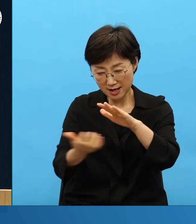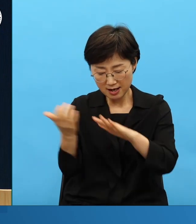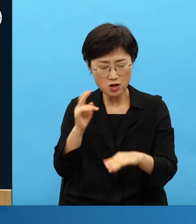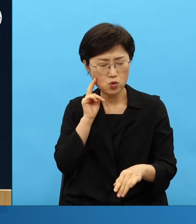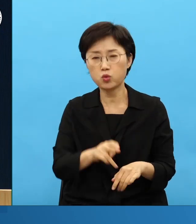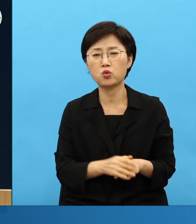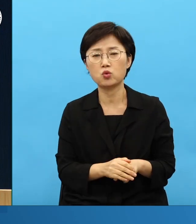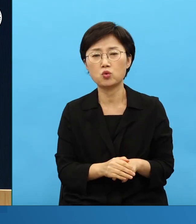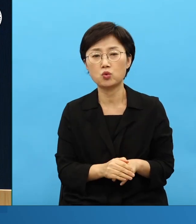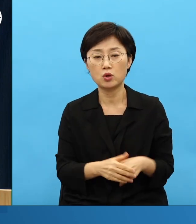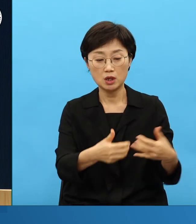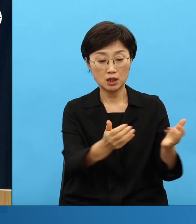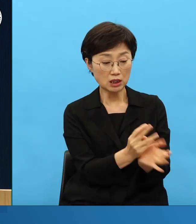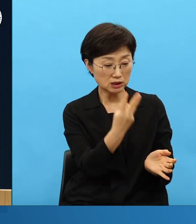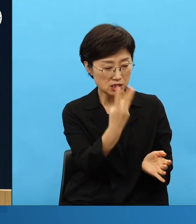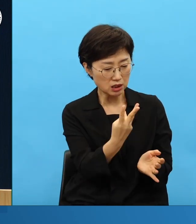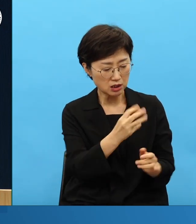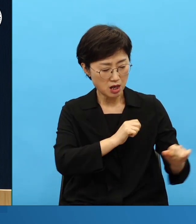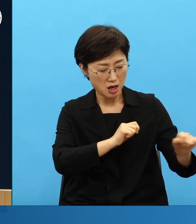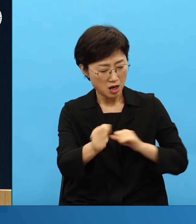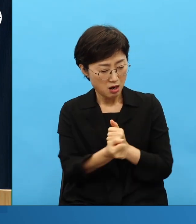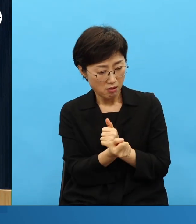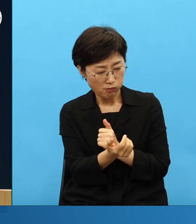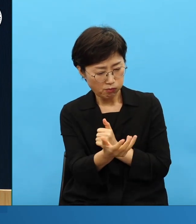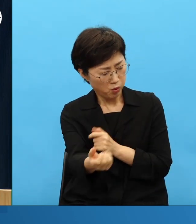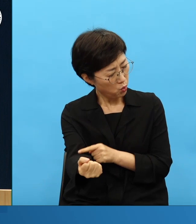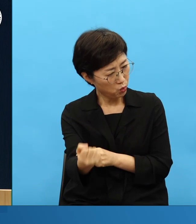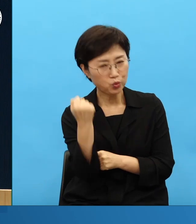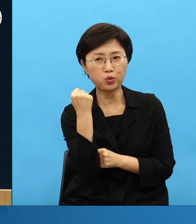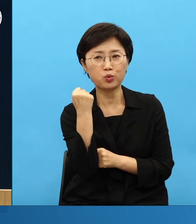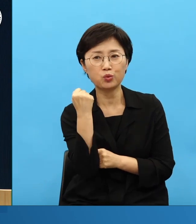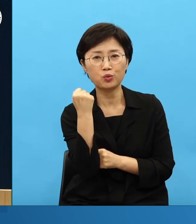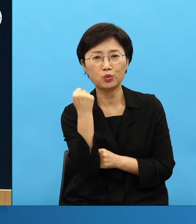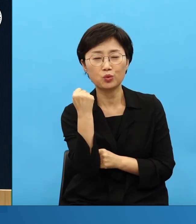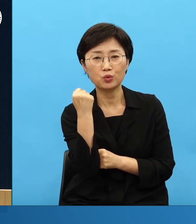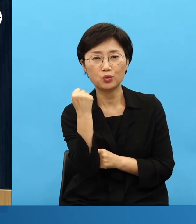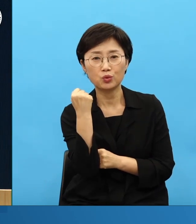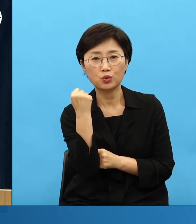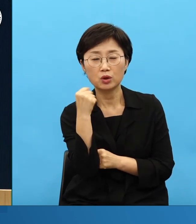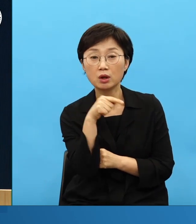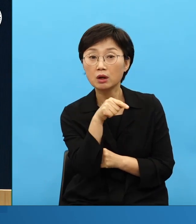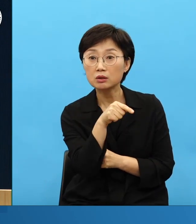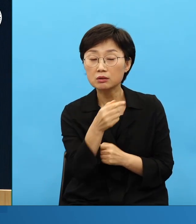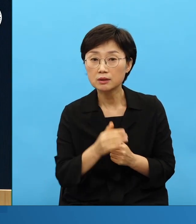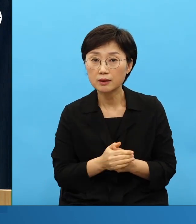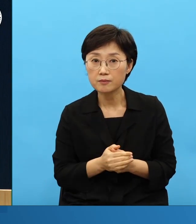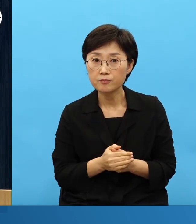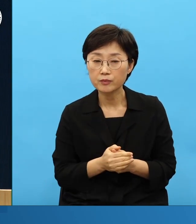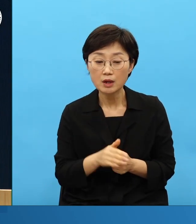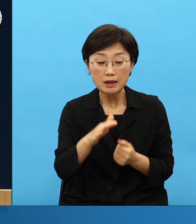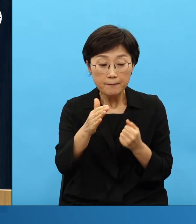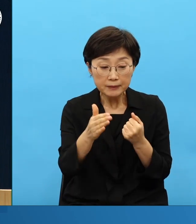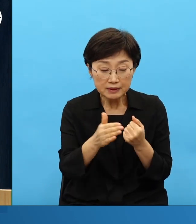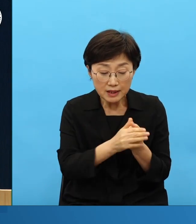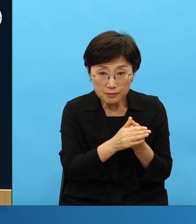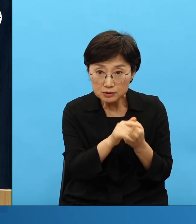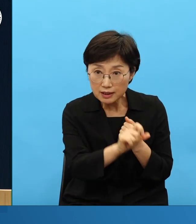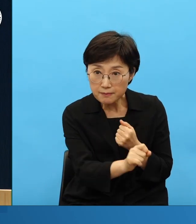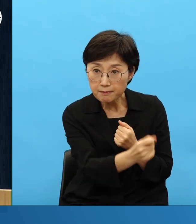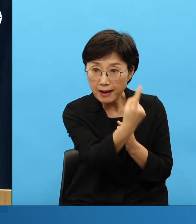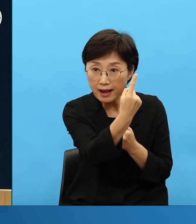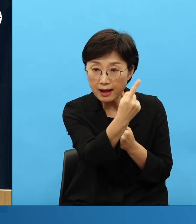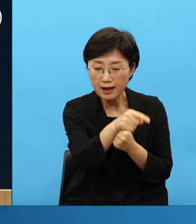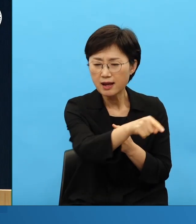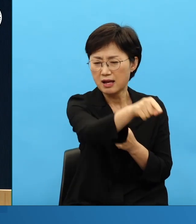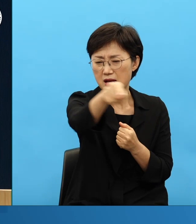거죠. This astounding thing that we cannot overlook is arising all throughout the world right now. 그러니 그들의 뜻대로 됩니까? 영적 문제가 계속 오는 거예요. But things don't